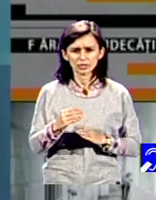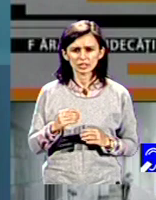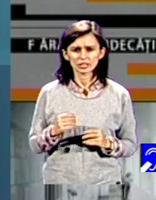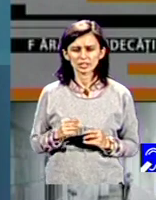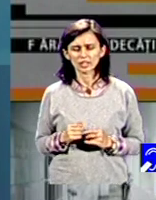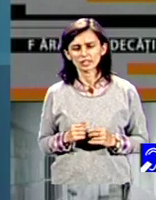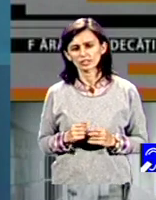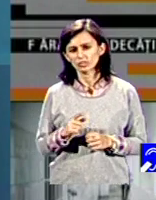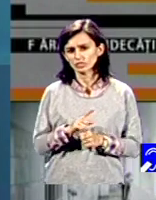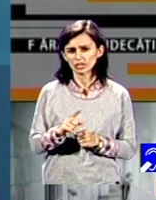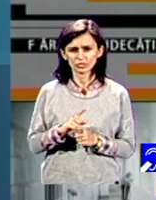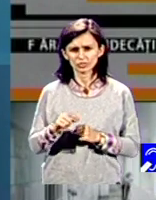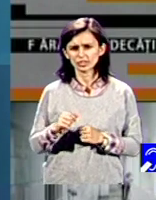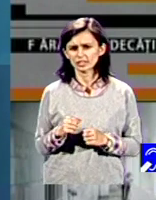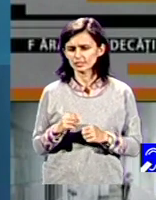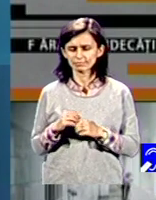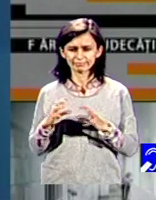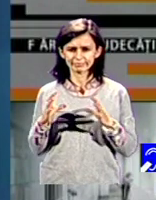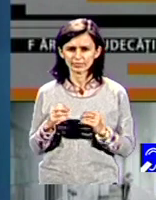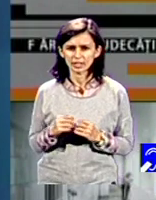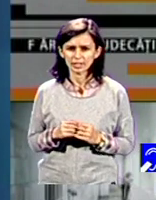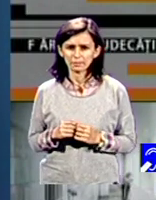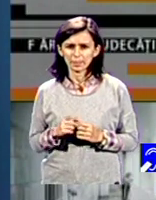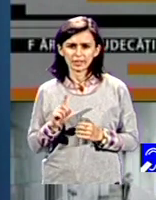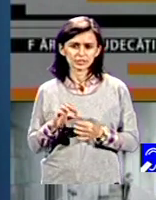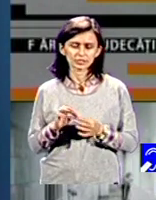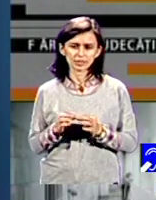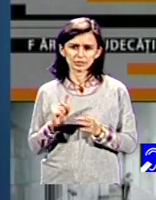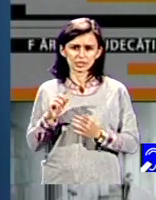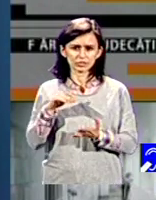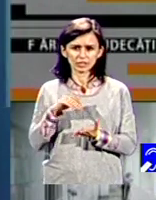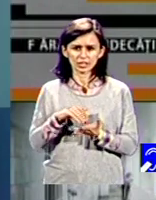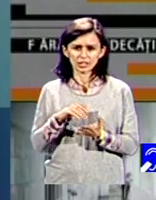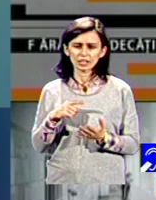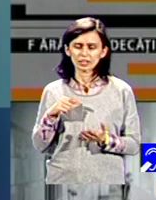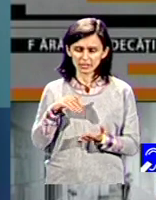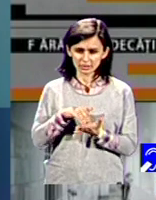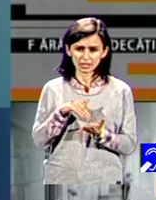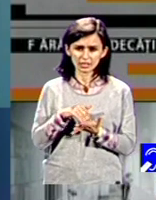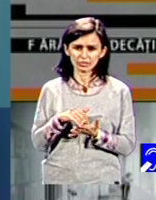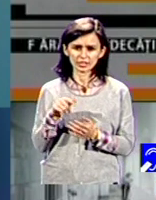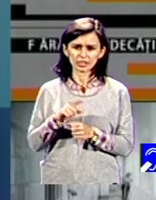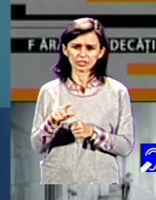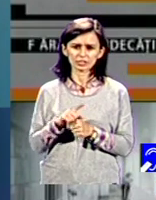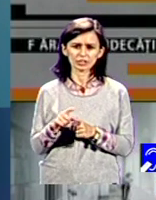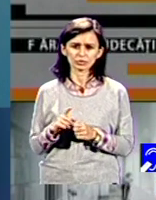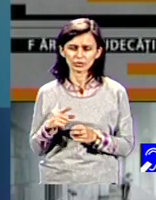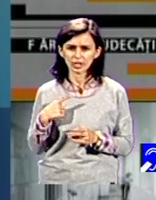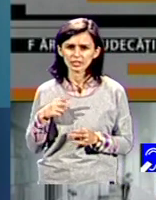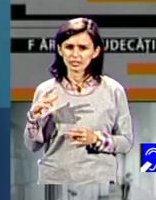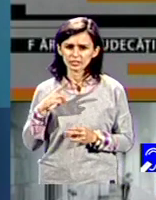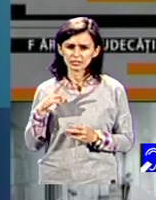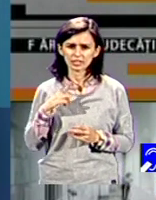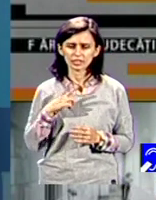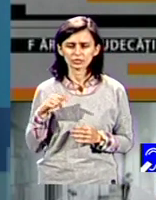asta nu înseamnă că nu e nevoie de așa ceva asta nu înseamnă că nu există foarte multe riscuri în această zonă pe care o extrem de bine și de inspirație